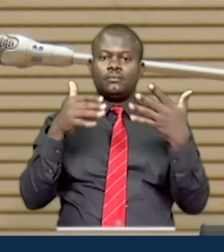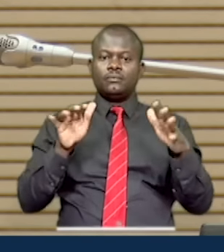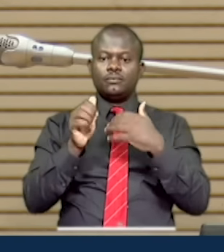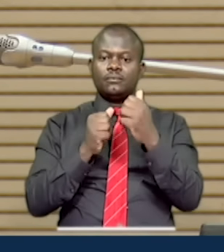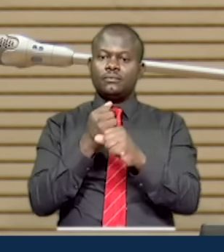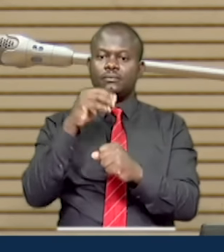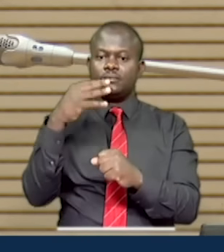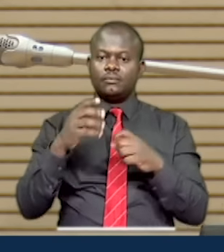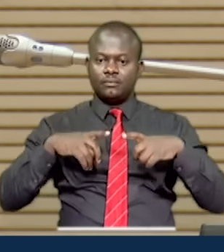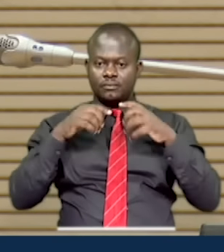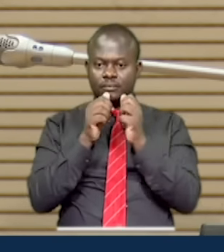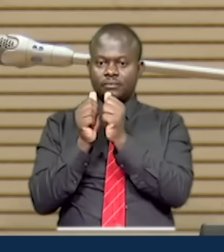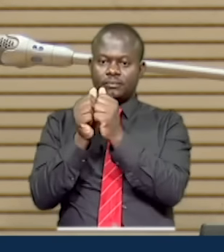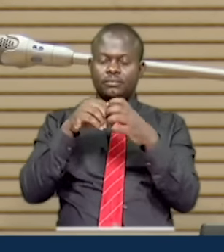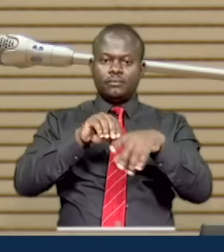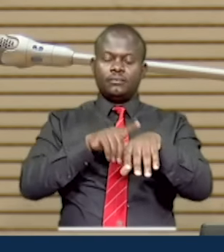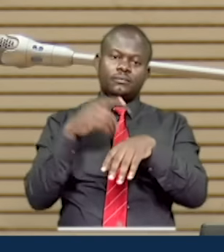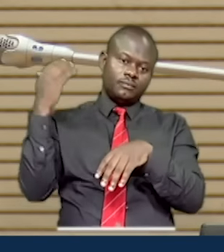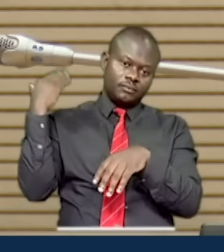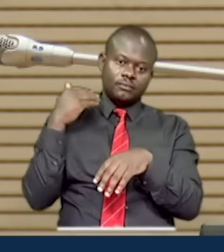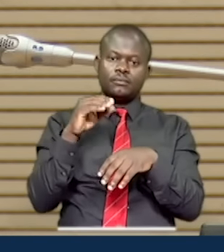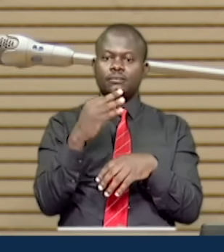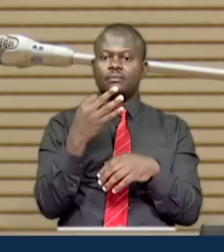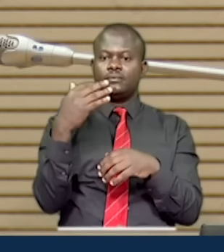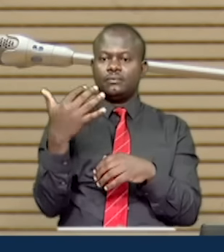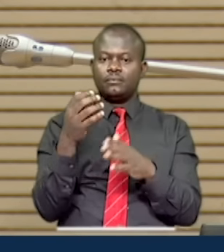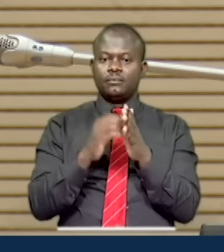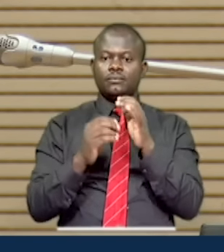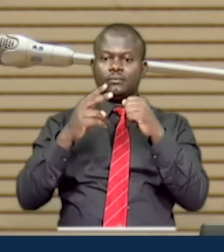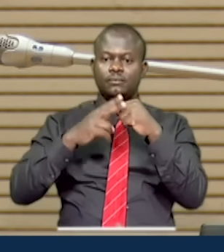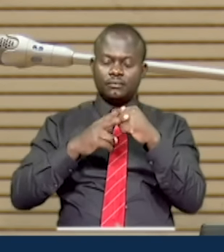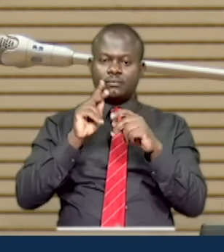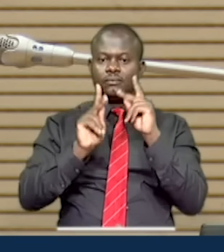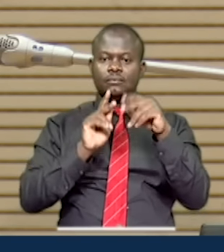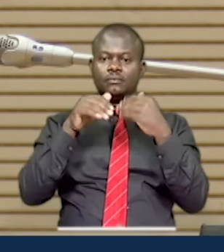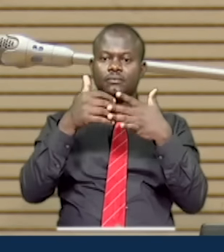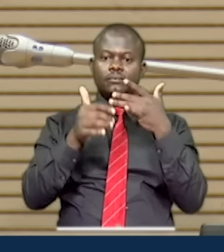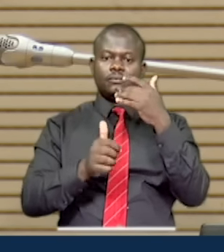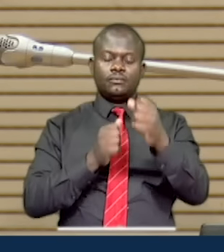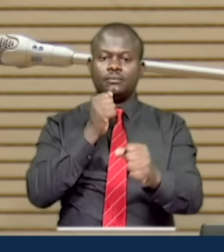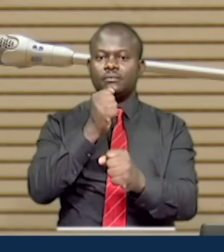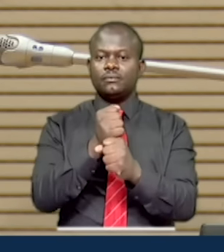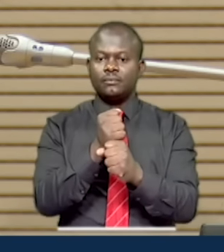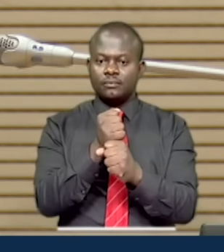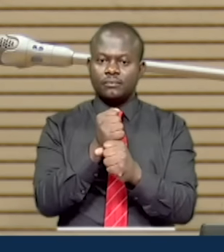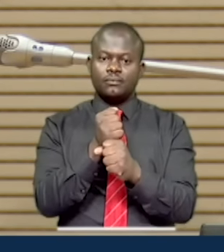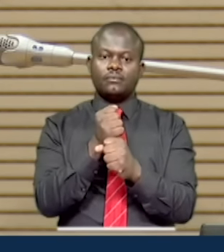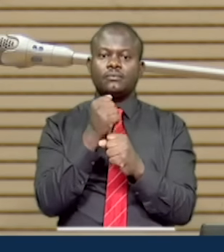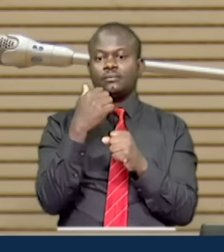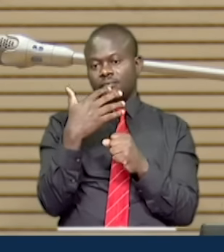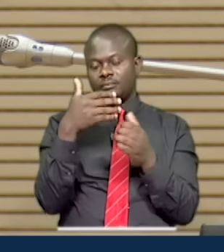4 babana mu gihe byari ku kigero cya 35.7% ku bamaze igihe kingana hagati